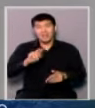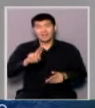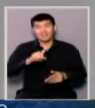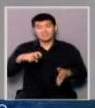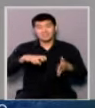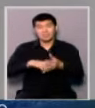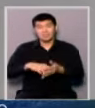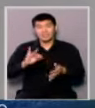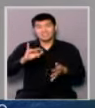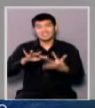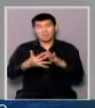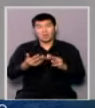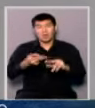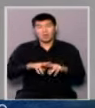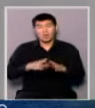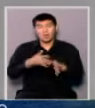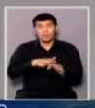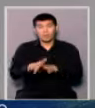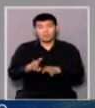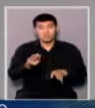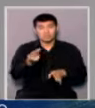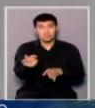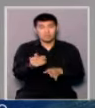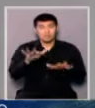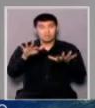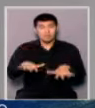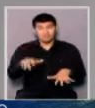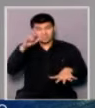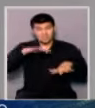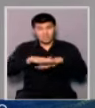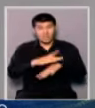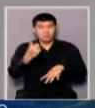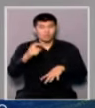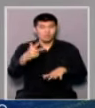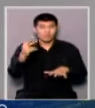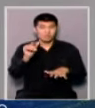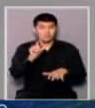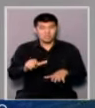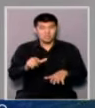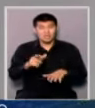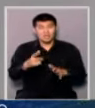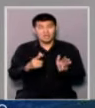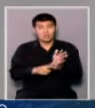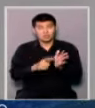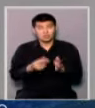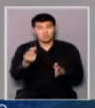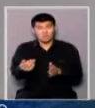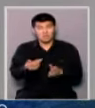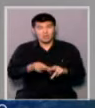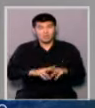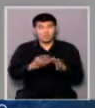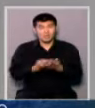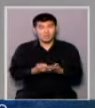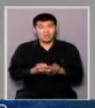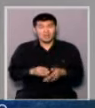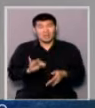Казпочту Исатайского района полностью уплатил в местный бюджет 183 700 тенге. При этом